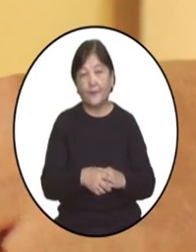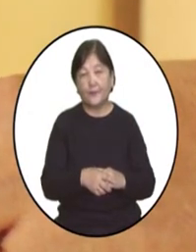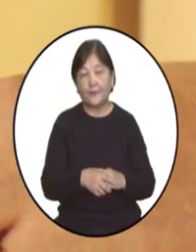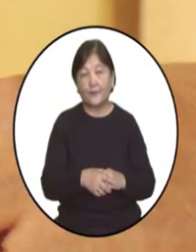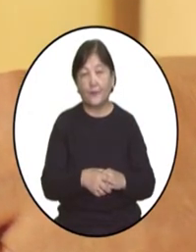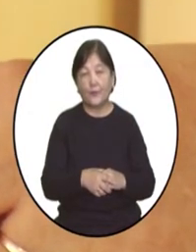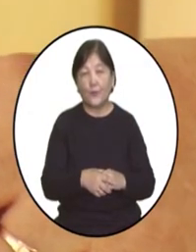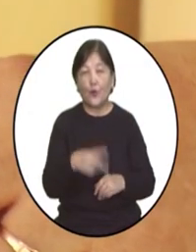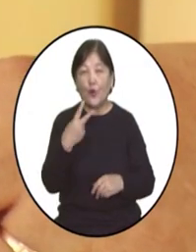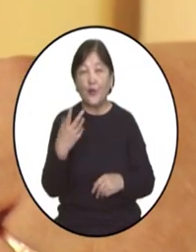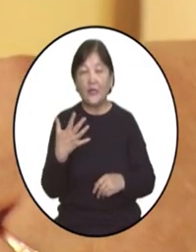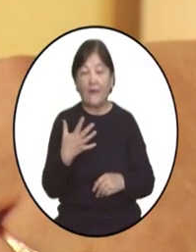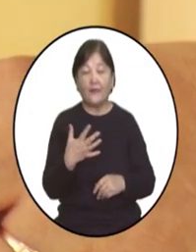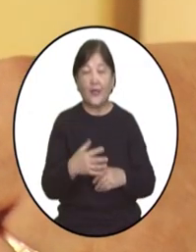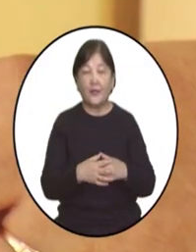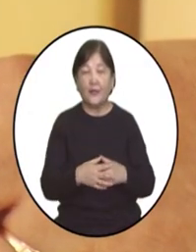За 25 дээр